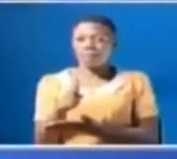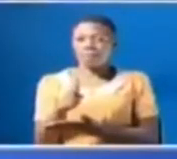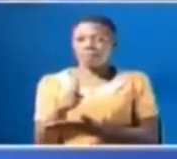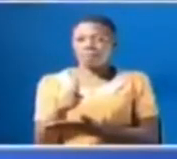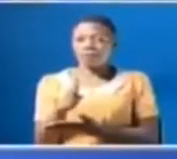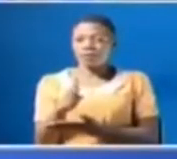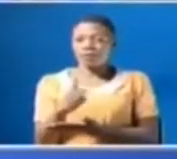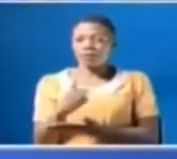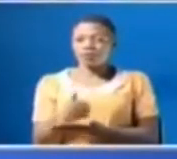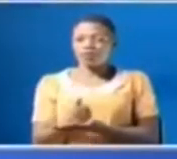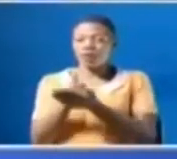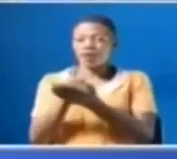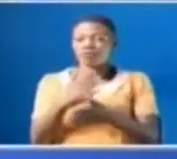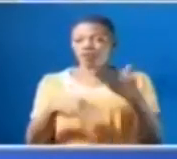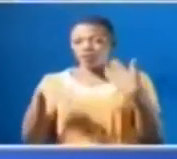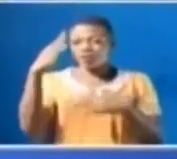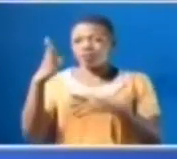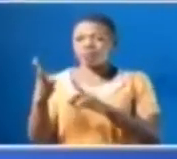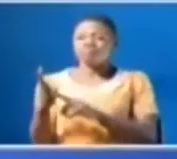kuzisaidia hizi vivyo. Nne,